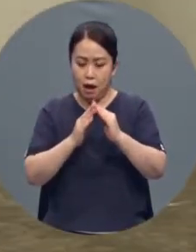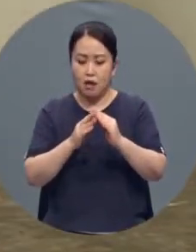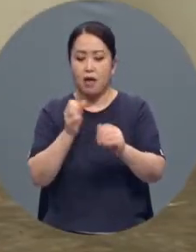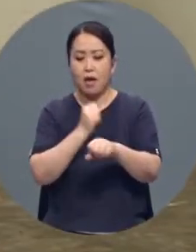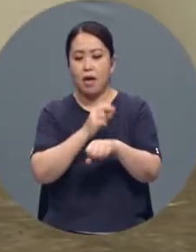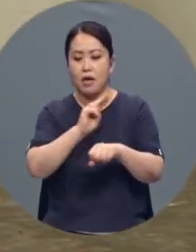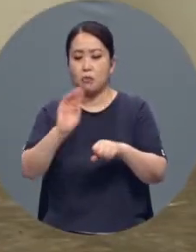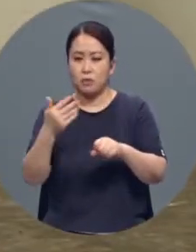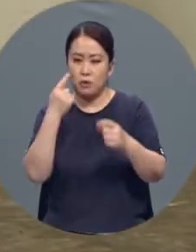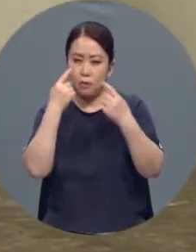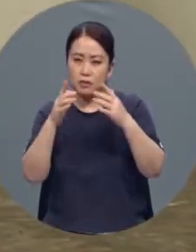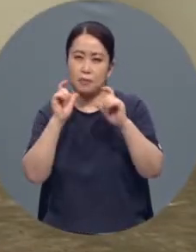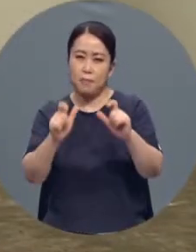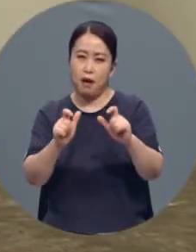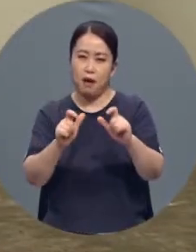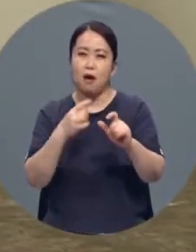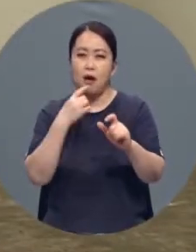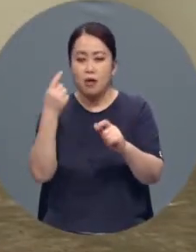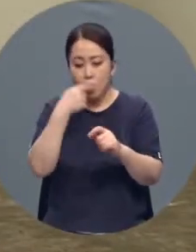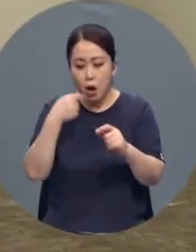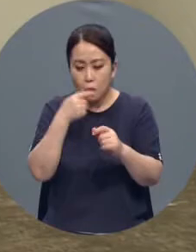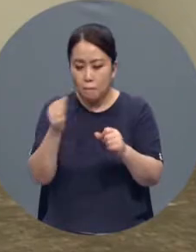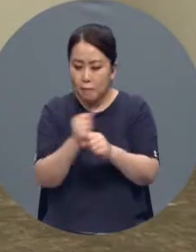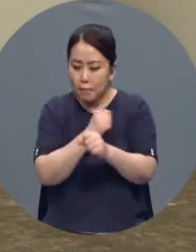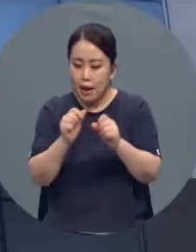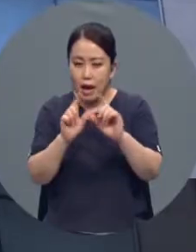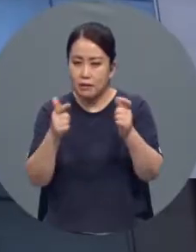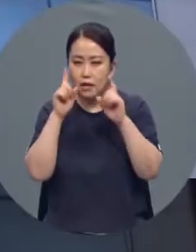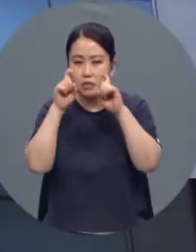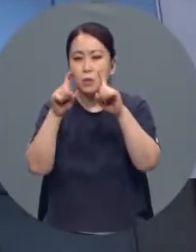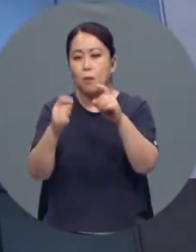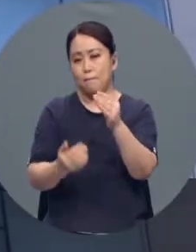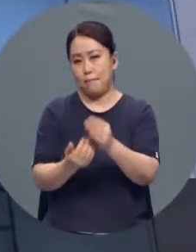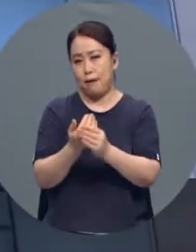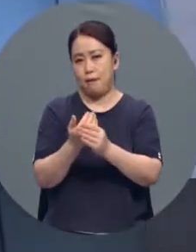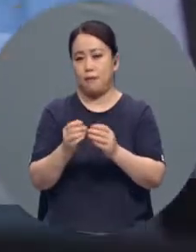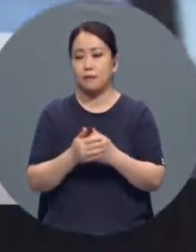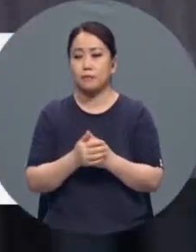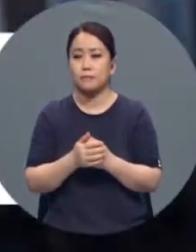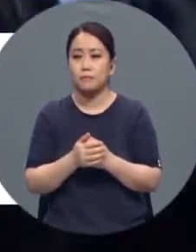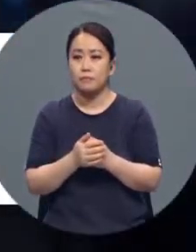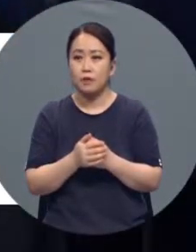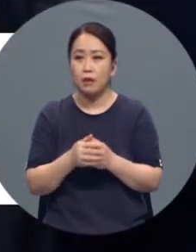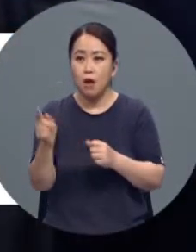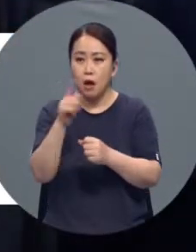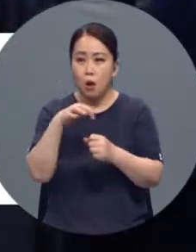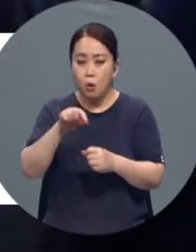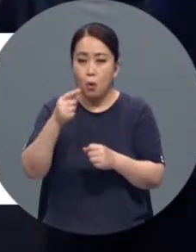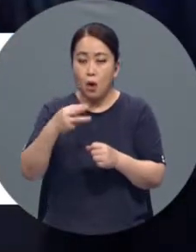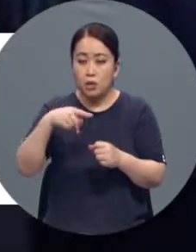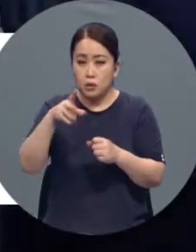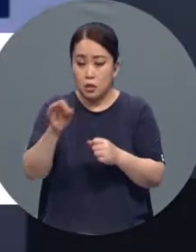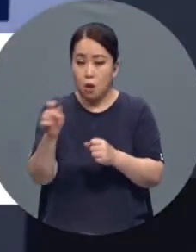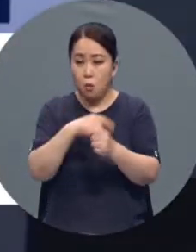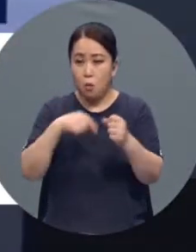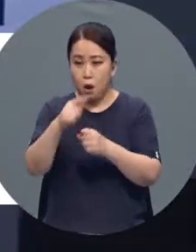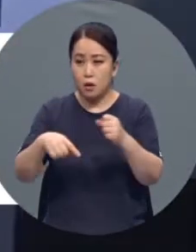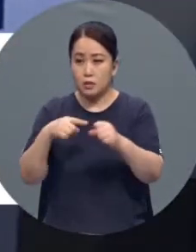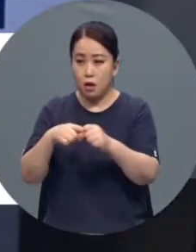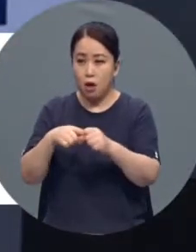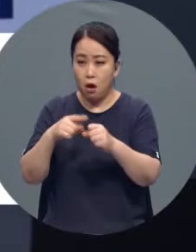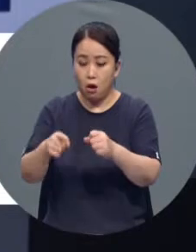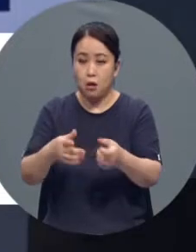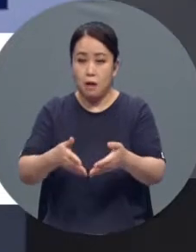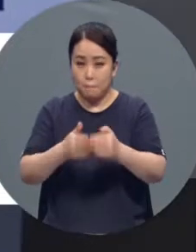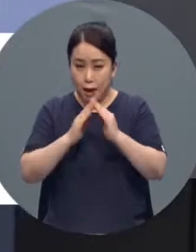여론 조작 의혹까지 제기됐습니다. 월성 원전 맥스 정서는 당연히 할 수밖에 없는데 공론화위원회가